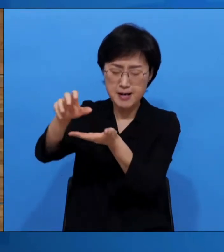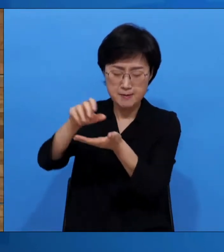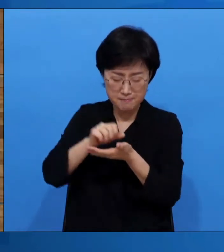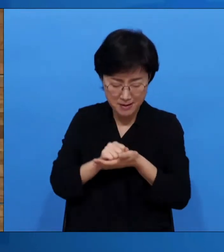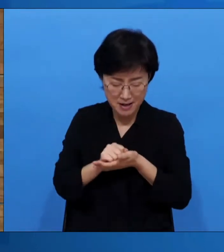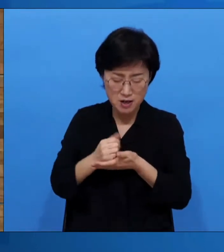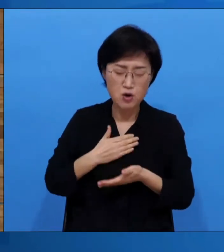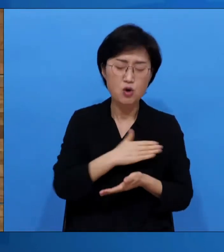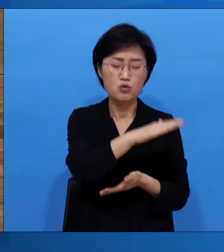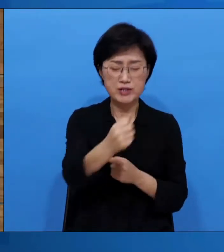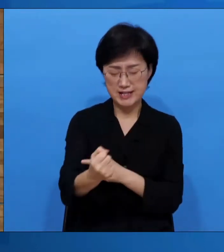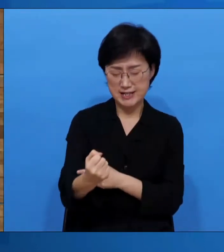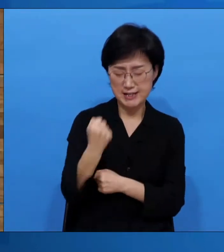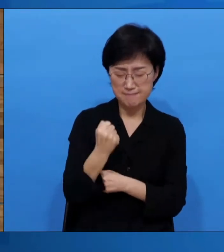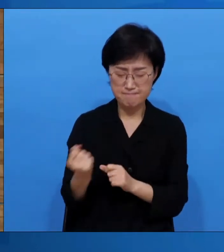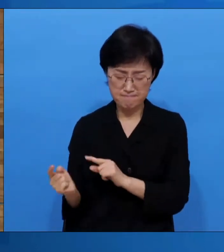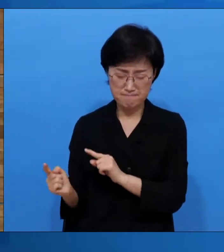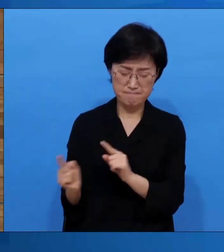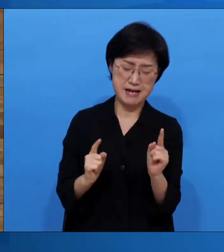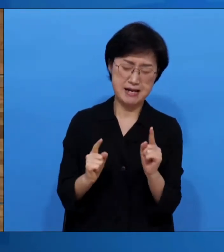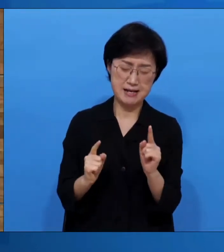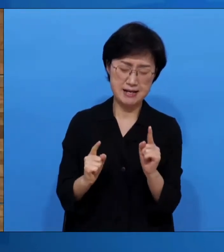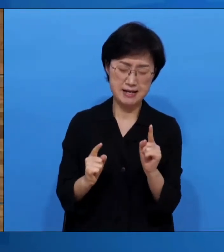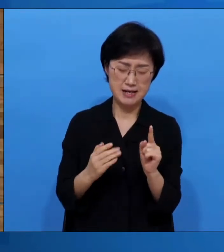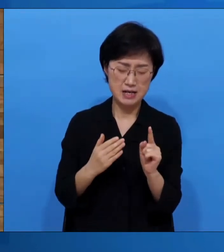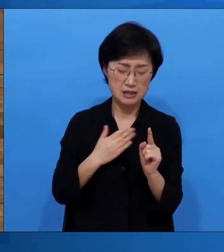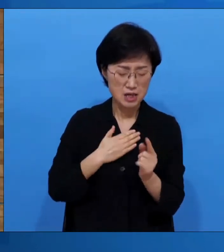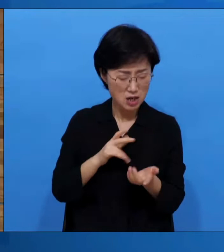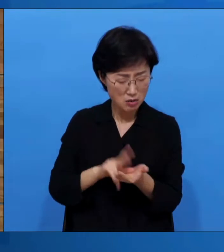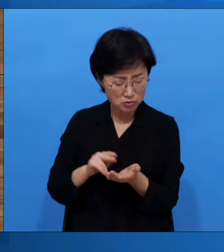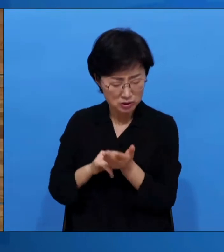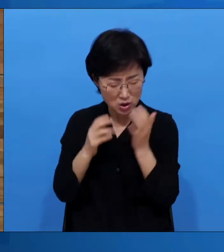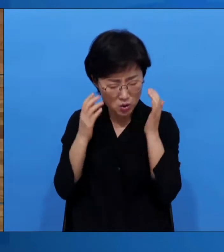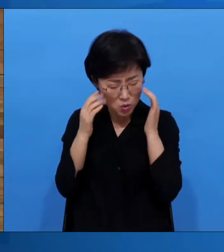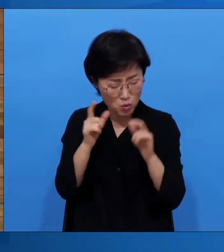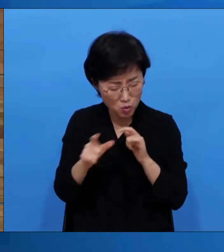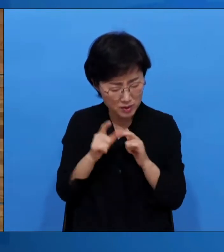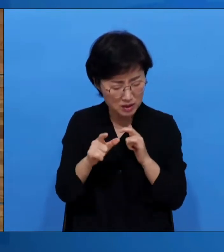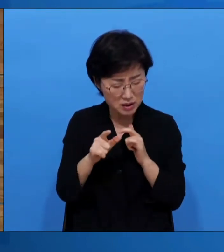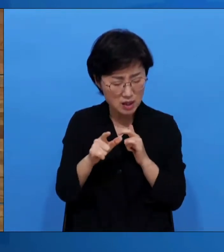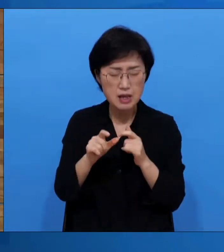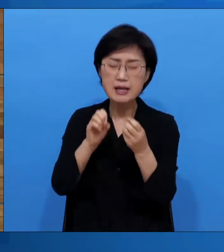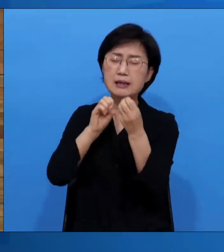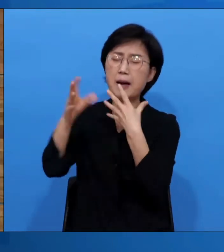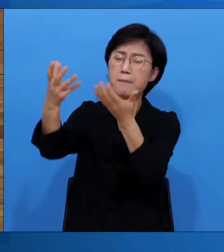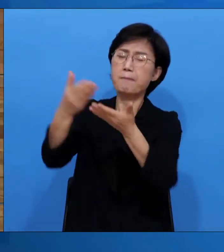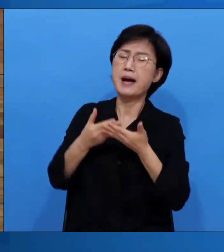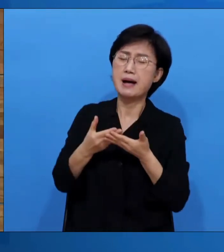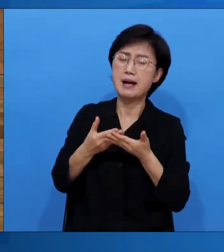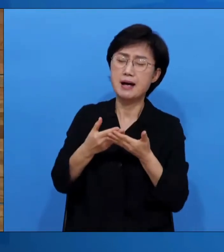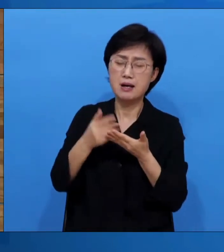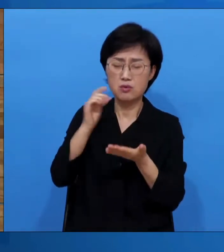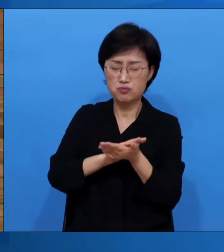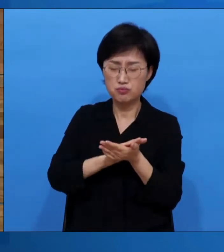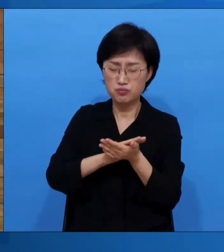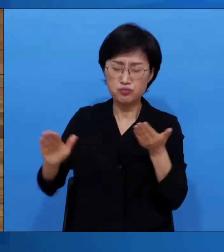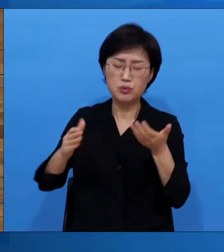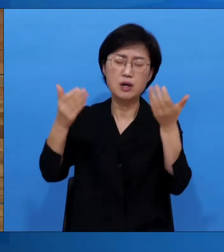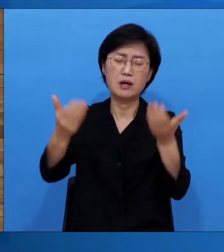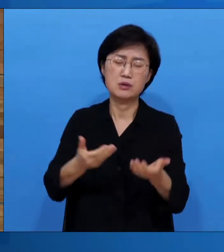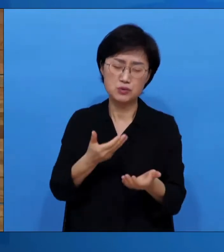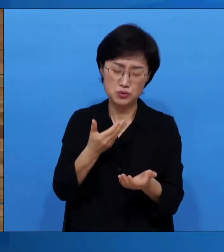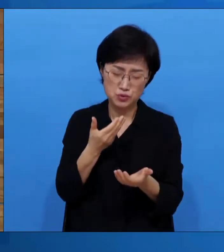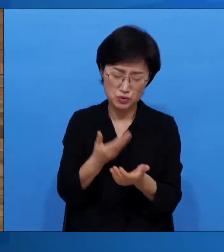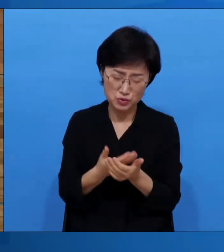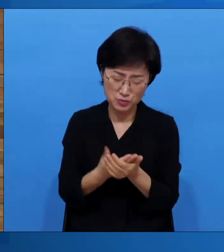되는 말씀 받는 시간 되게 하옵소서. May all the 300,000 Tarapang members gain strength through the word that will be proclaimed during today's worship, and may your